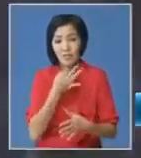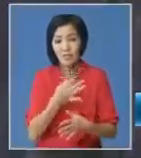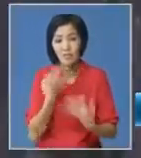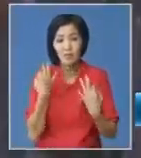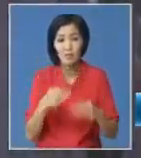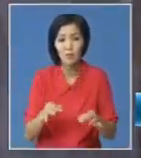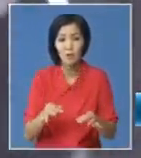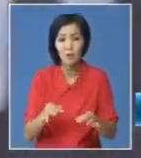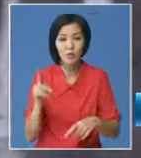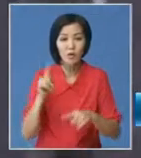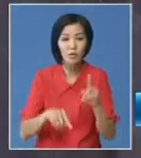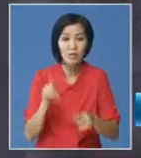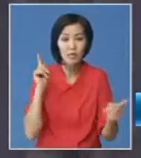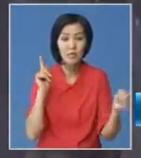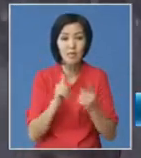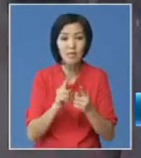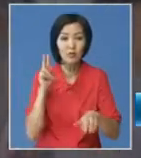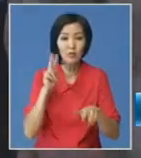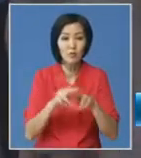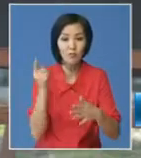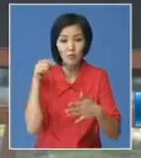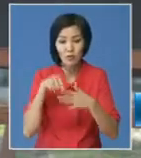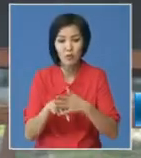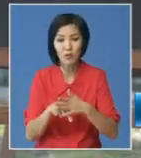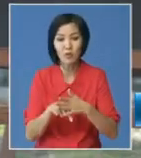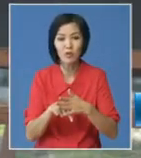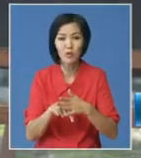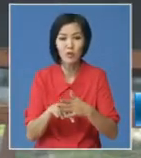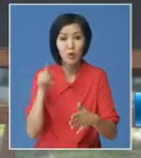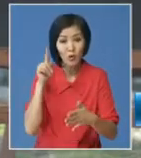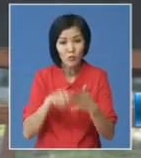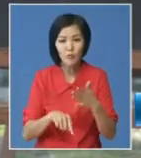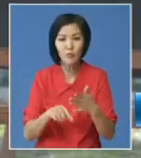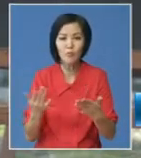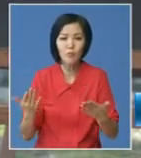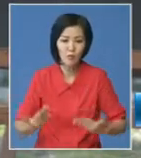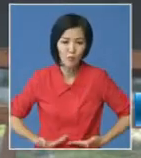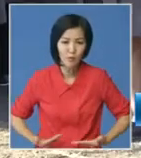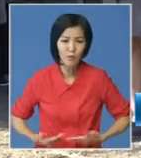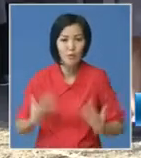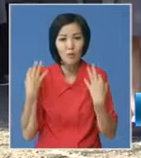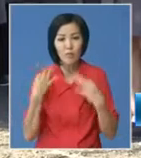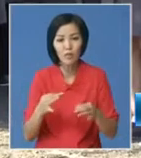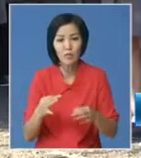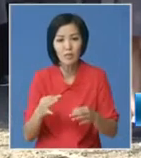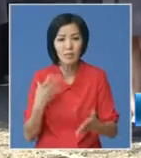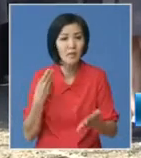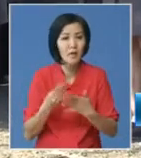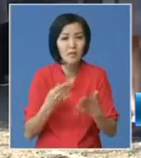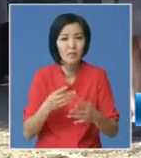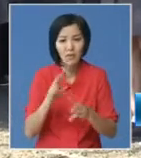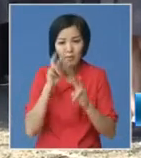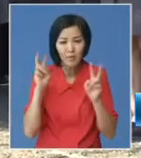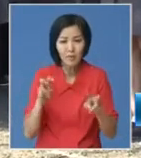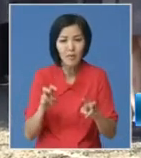шығу, жақындарымен қауышу. Темір тордың ішінде жүргендер осы үмітпен өмір сүреді. Олар бостандықтың қадірін білмегеніне өкінді. Осылай